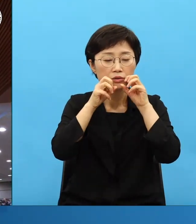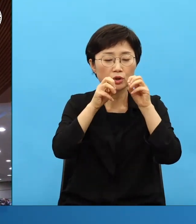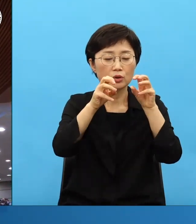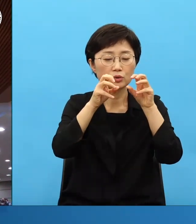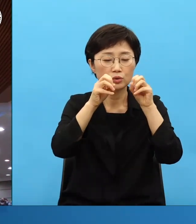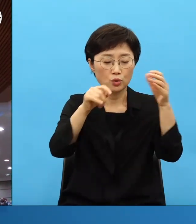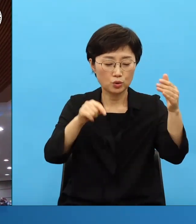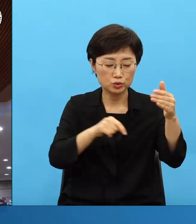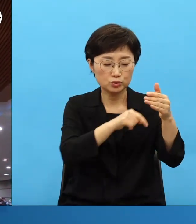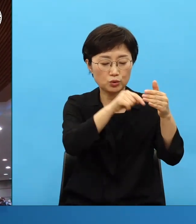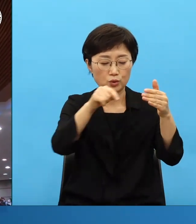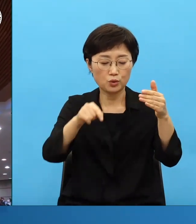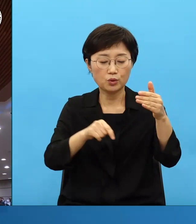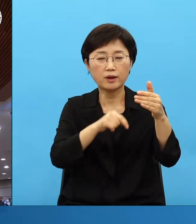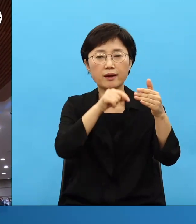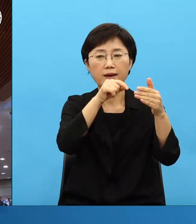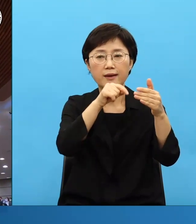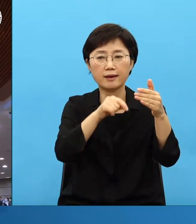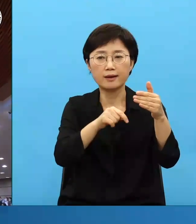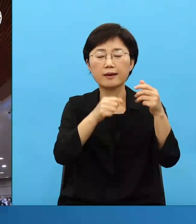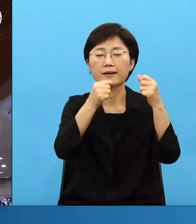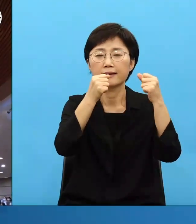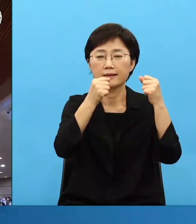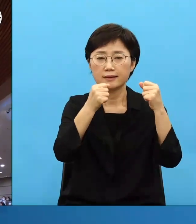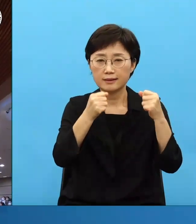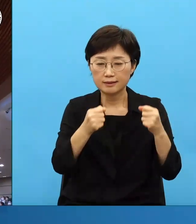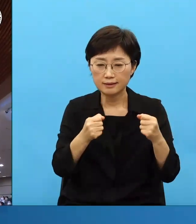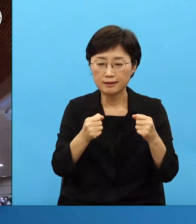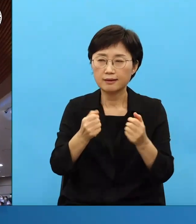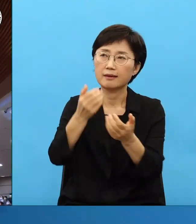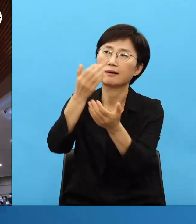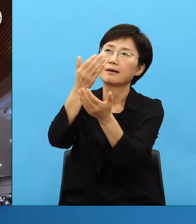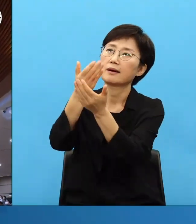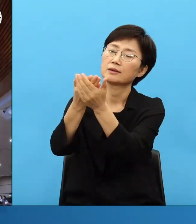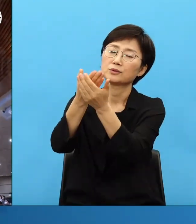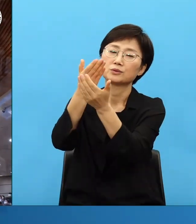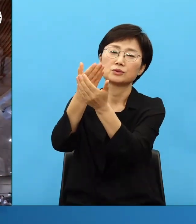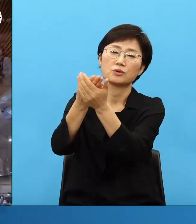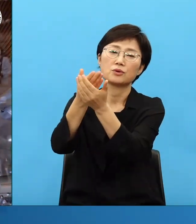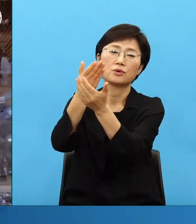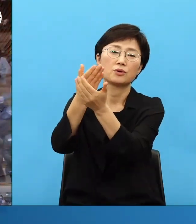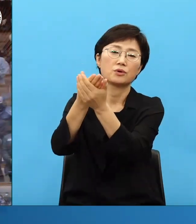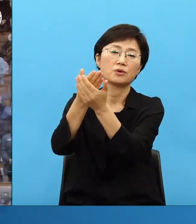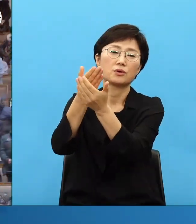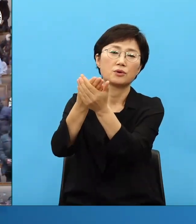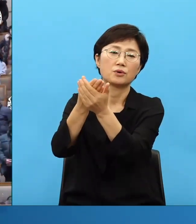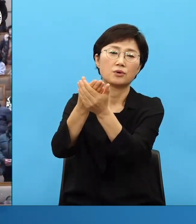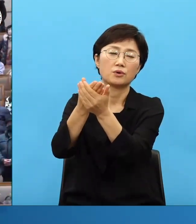전도 속에 있게 하소서.